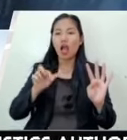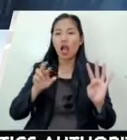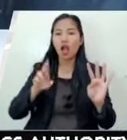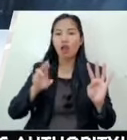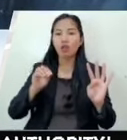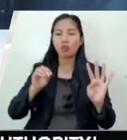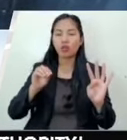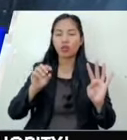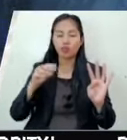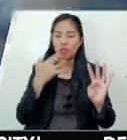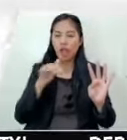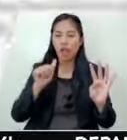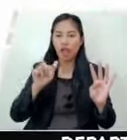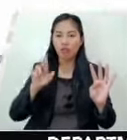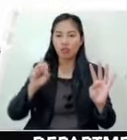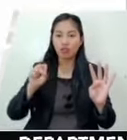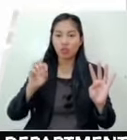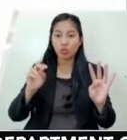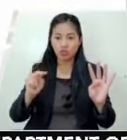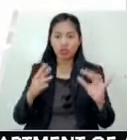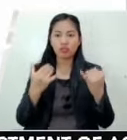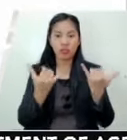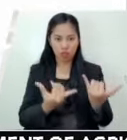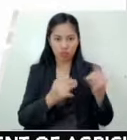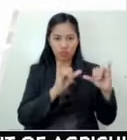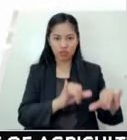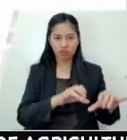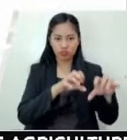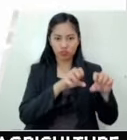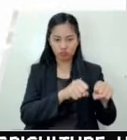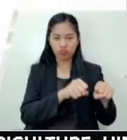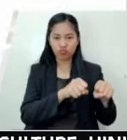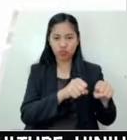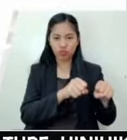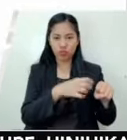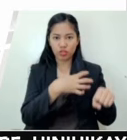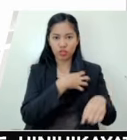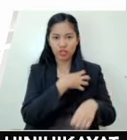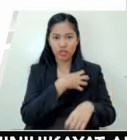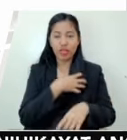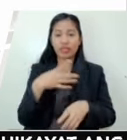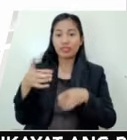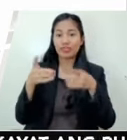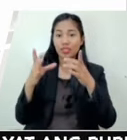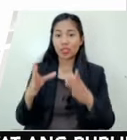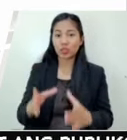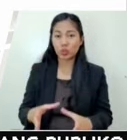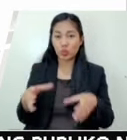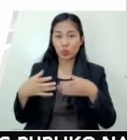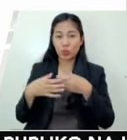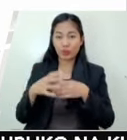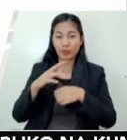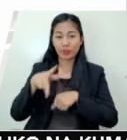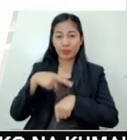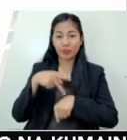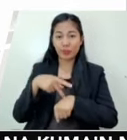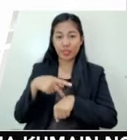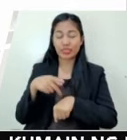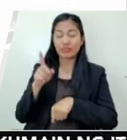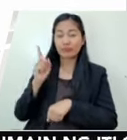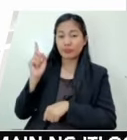Katanawan Municipal Police Station. Directors Guild of the Philippines, kung saan miyembro si Castro, naniniwalang inosente ang direktor